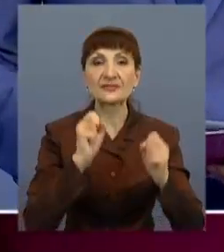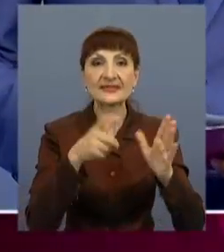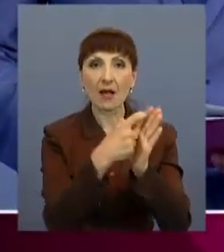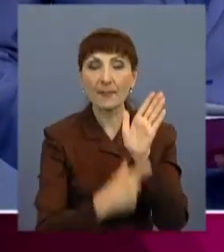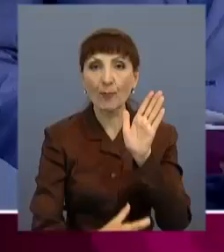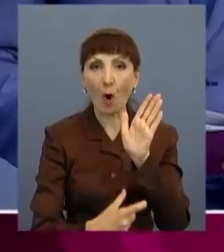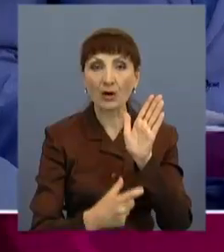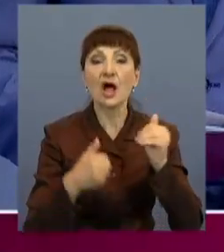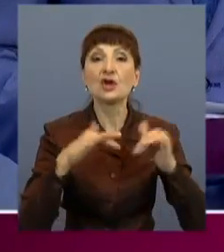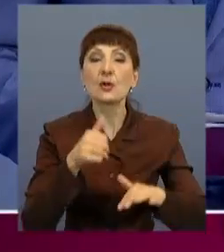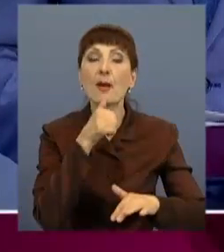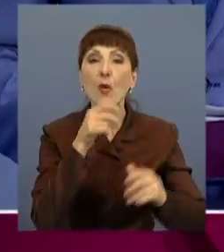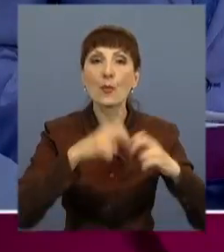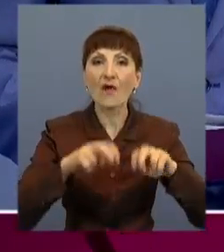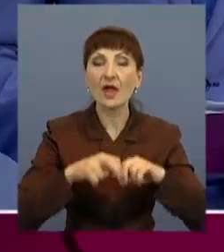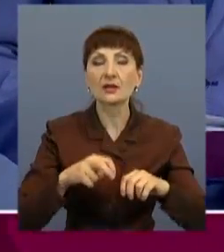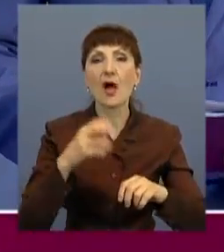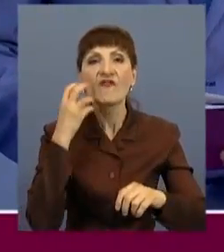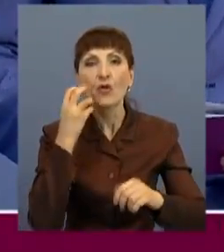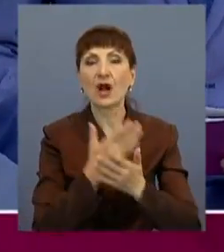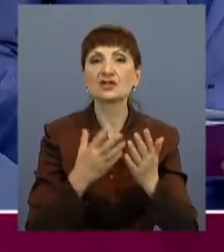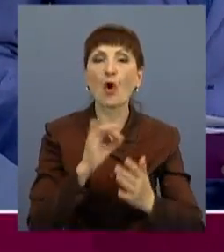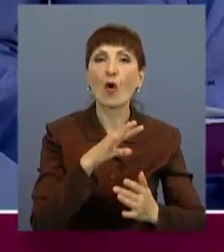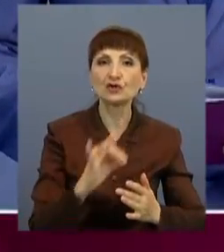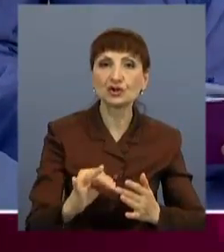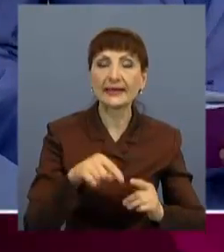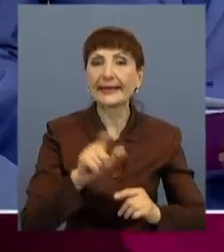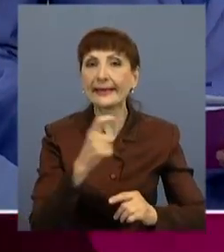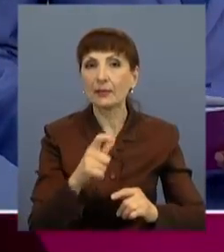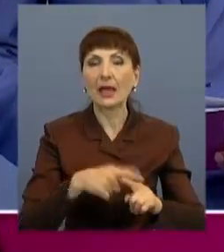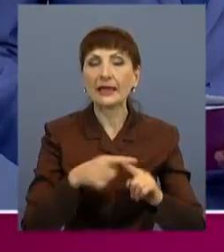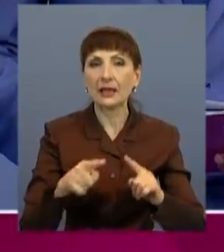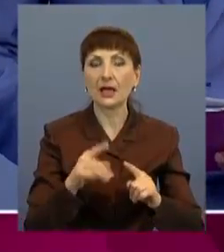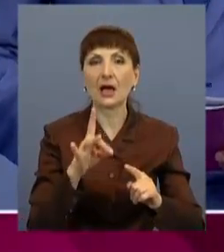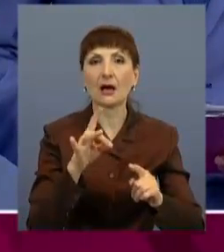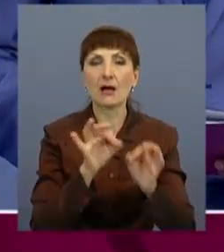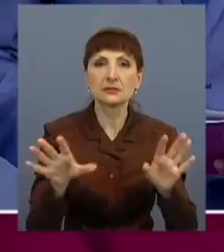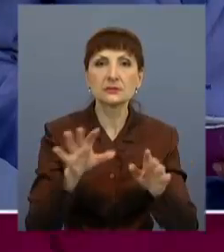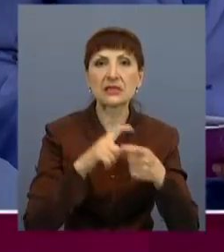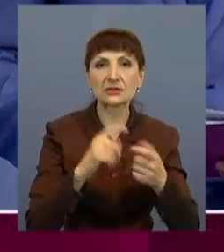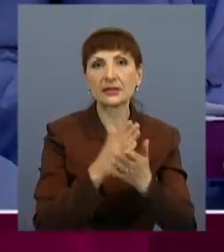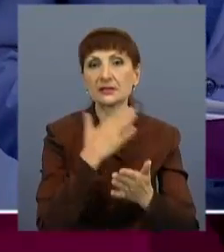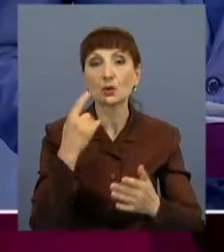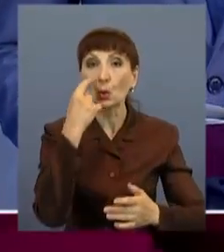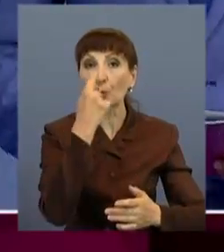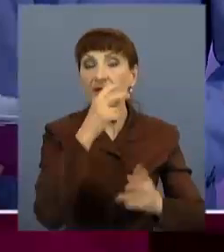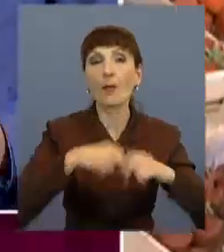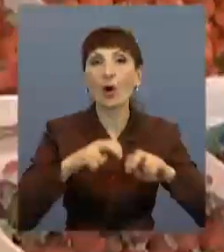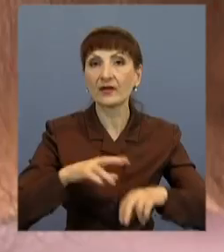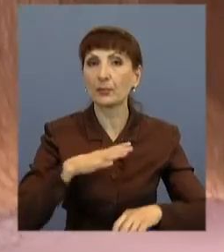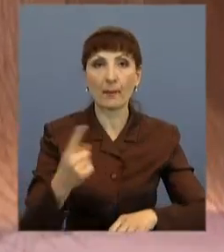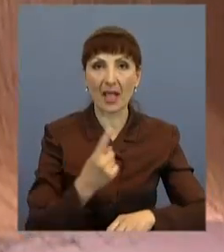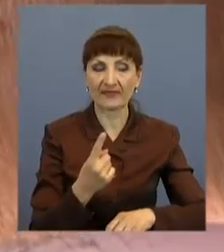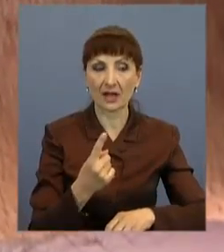специального прибора, решили проверить фрукты и овощи на содержание нитратов и на радиоактивность. Первые испытали клубнику.